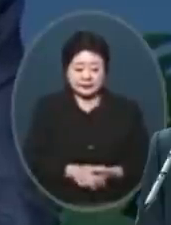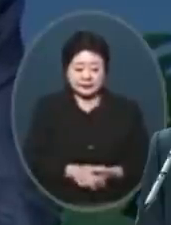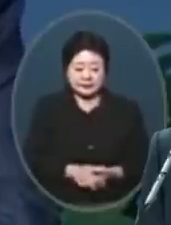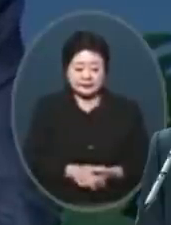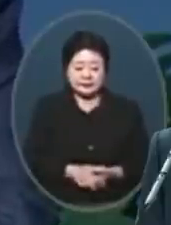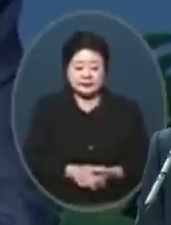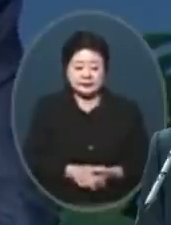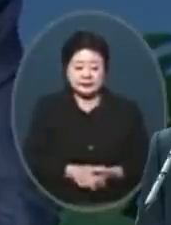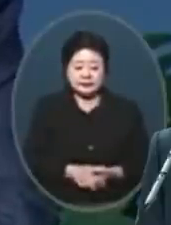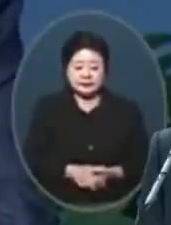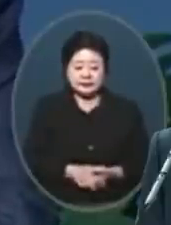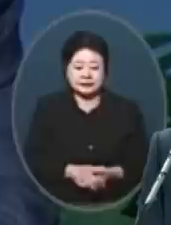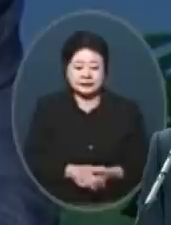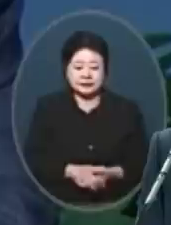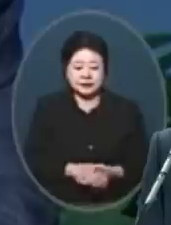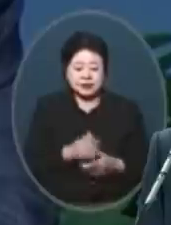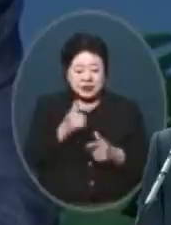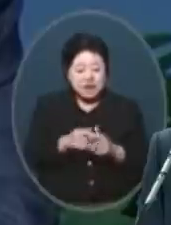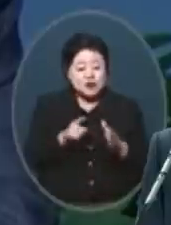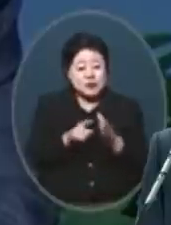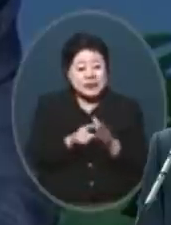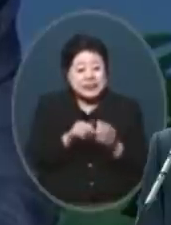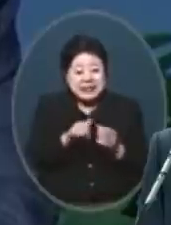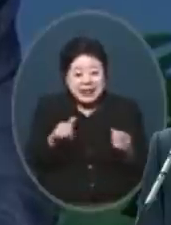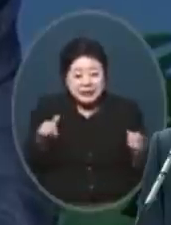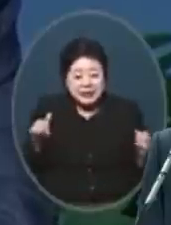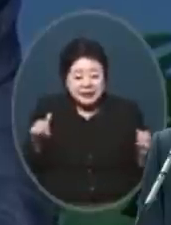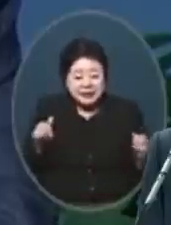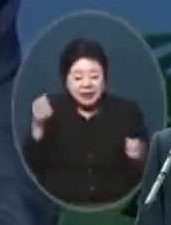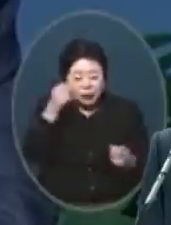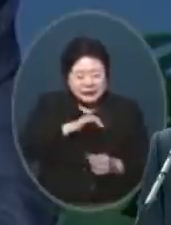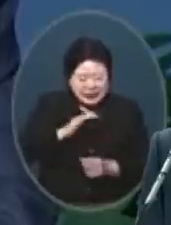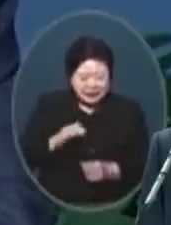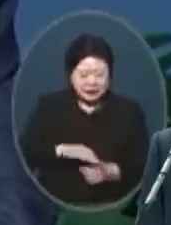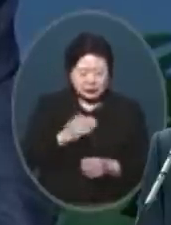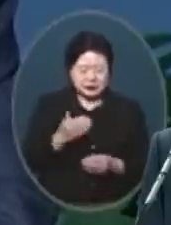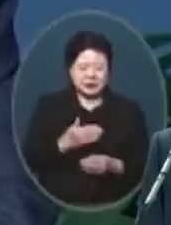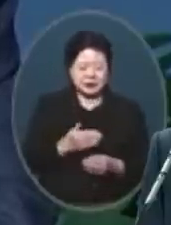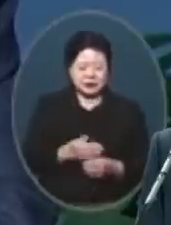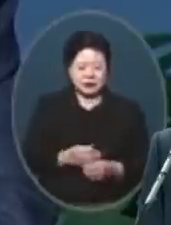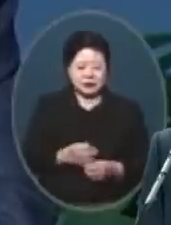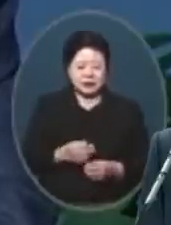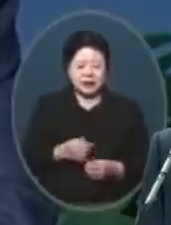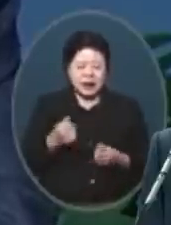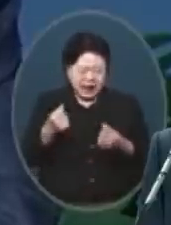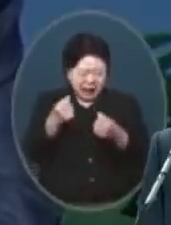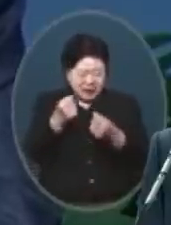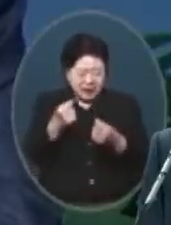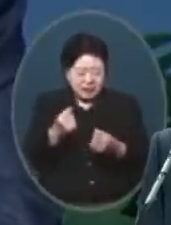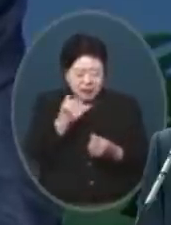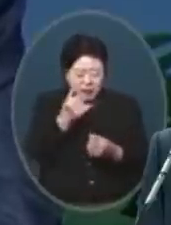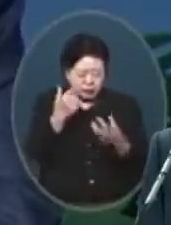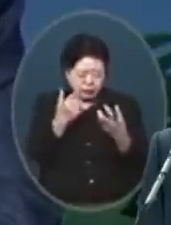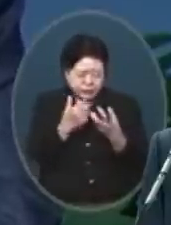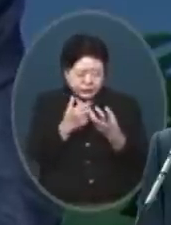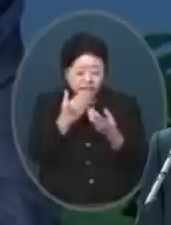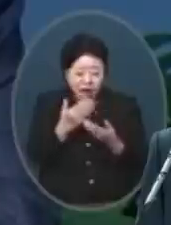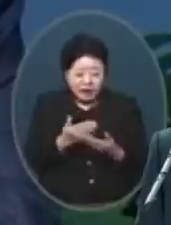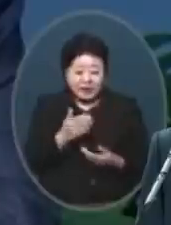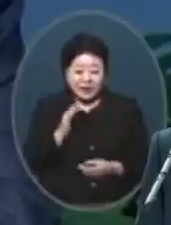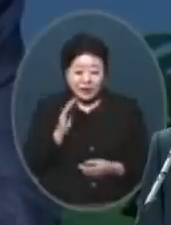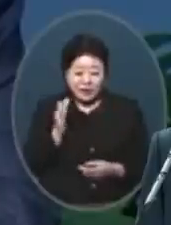그래서 우리 예수 믿는 사람이 영혼이 잘됨같이 범사에 잘됨에 강건하고 생명을 얻되 풍성이